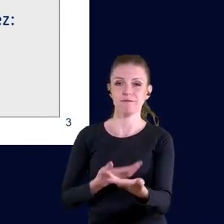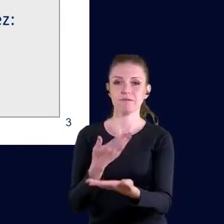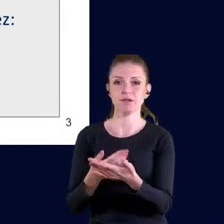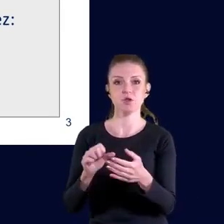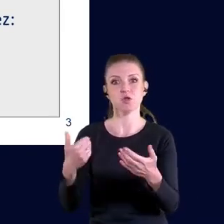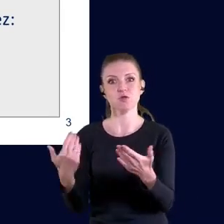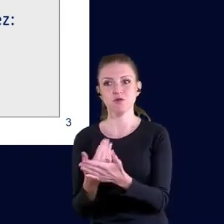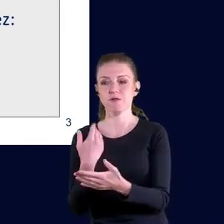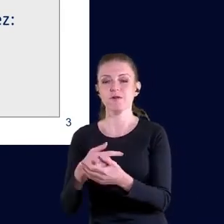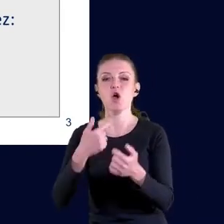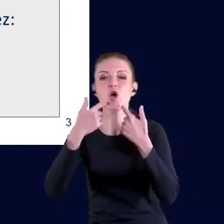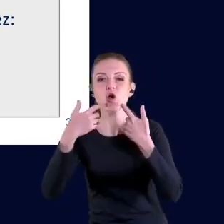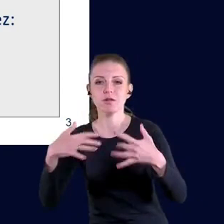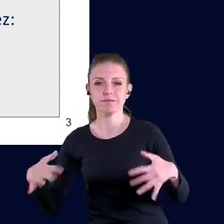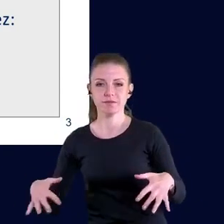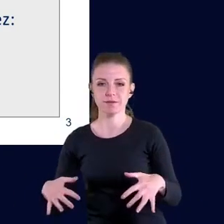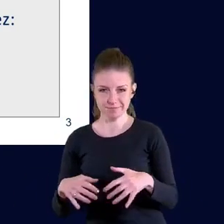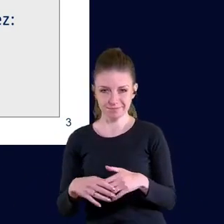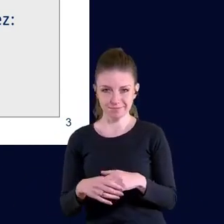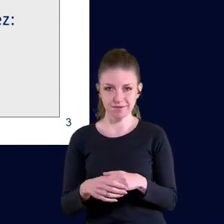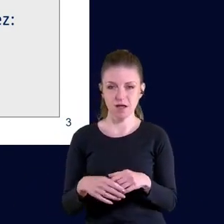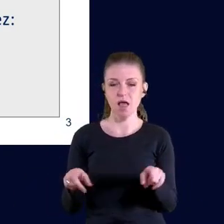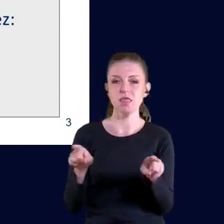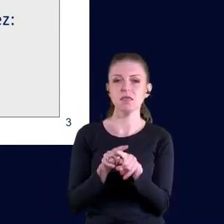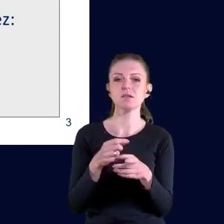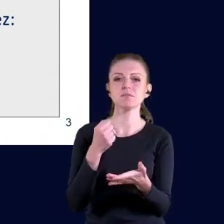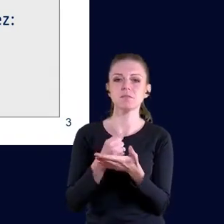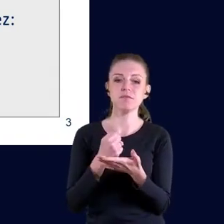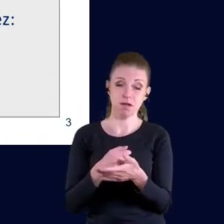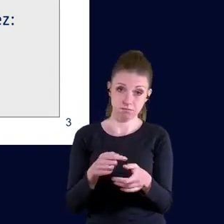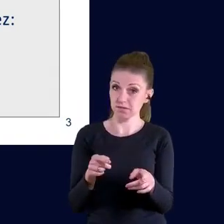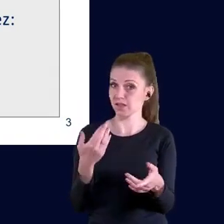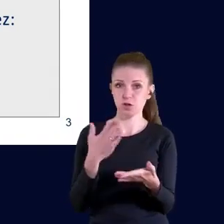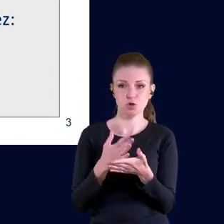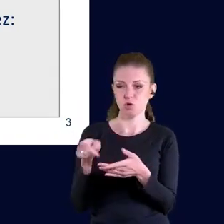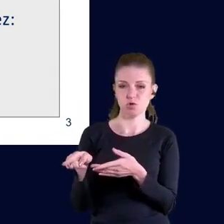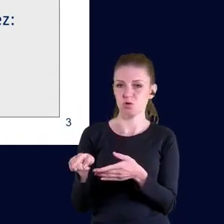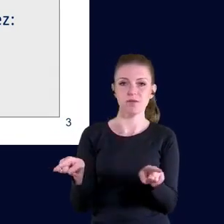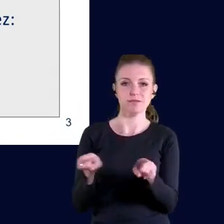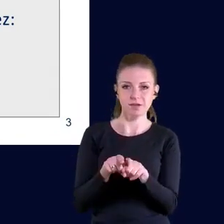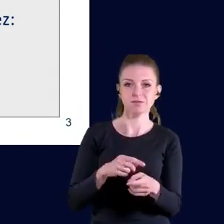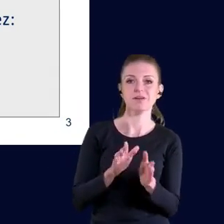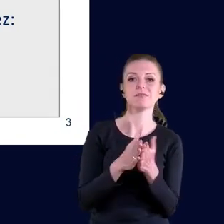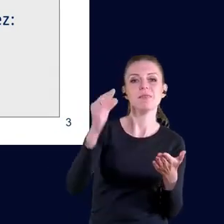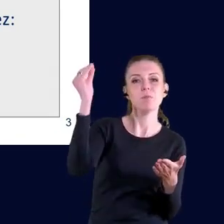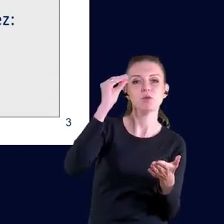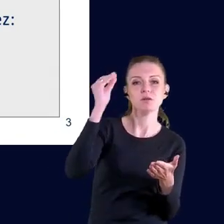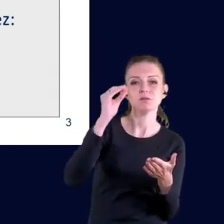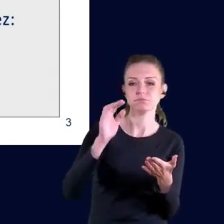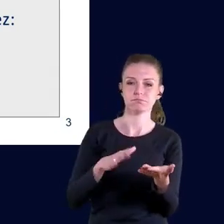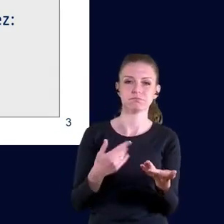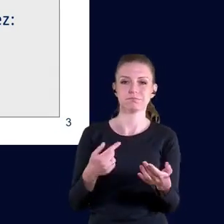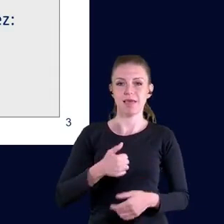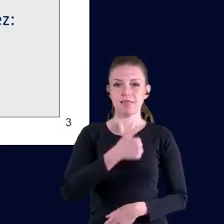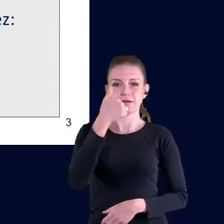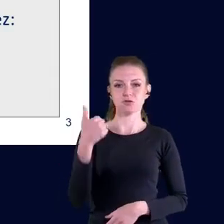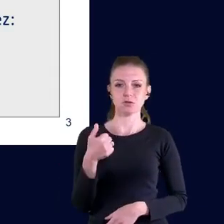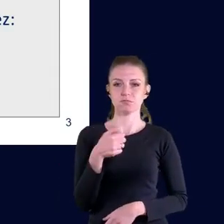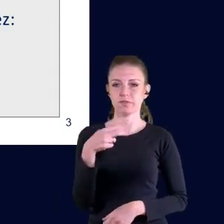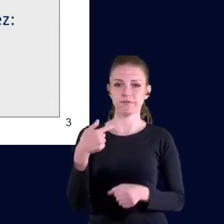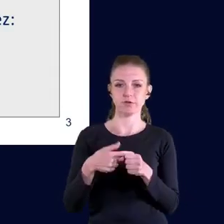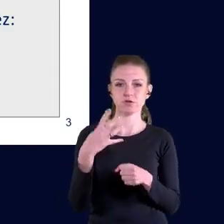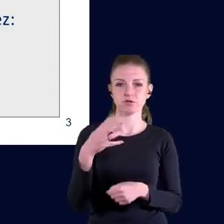rozrywkowej Ale w moim przekonaniu Dotyczy to również podręczników Spójrzmy ona 24 godziny i